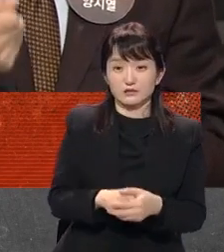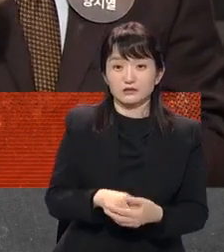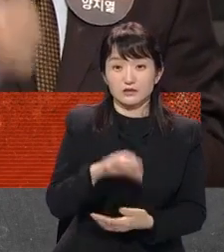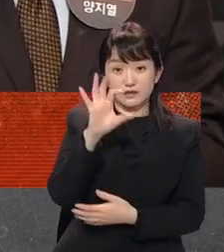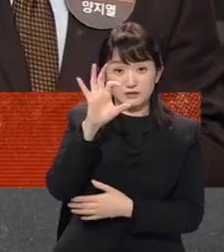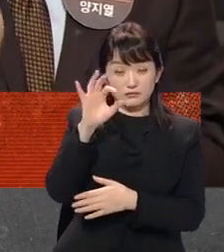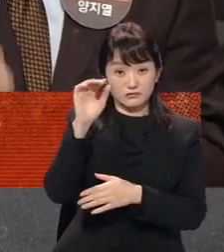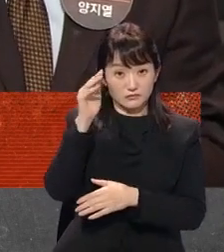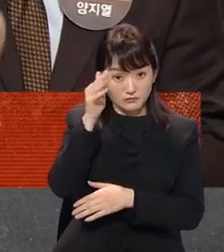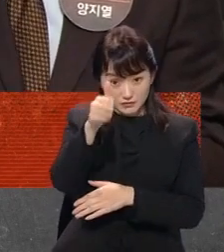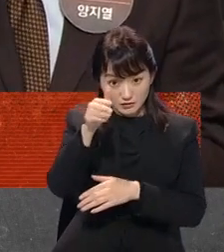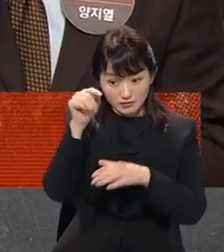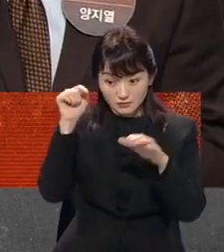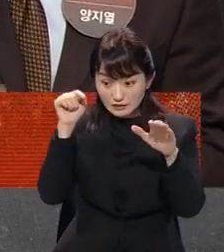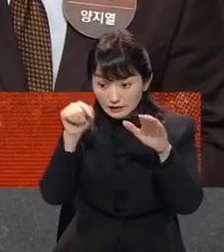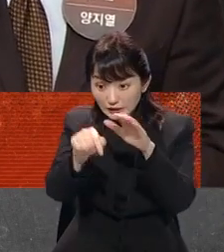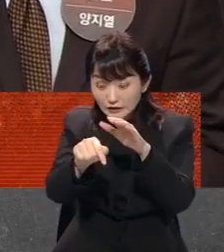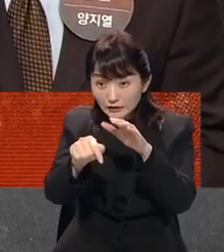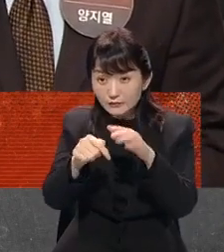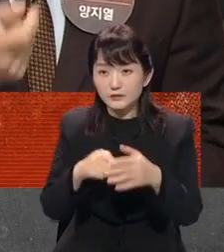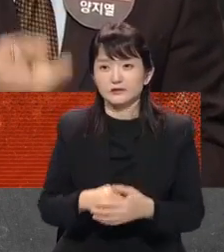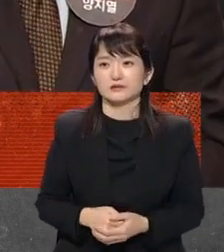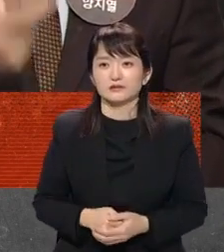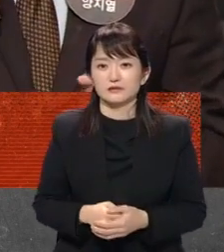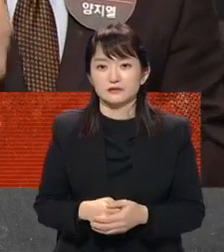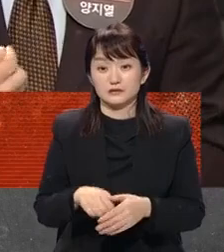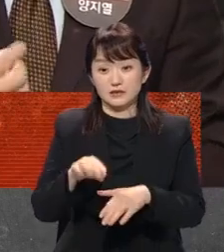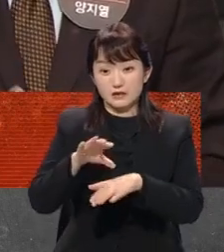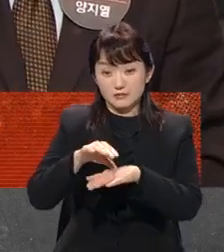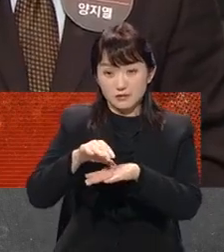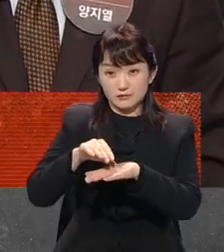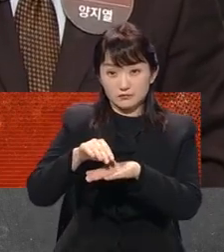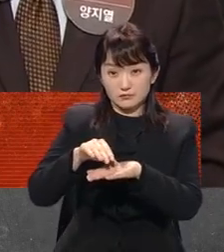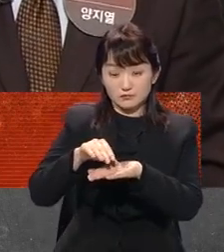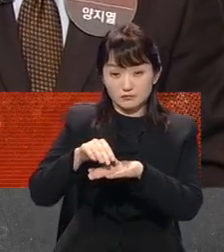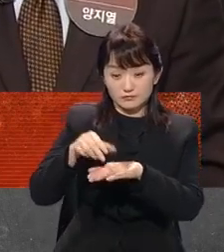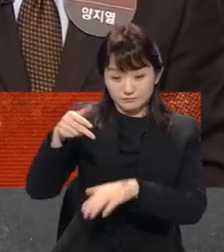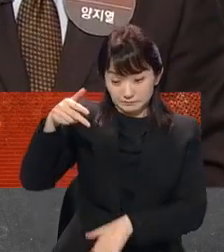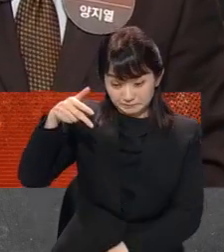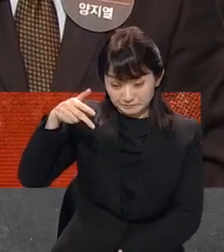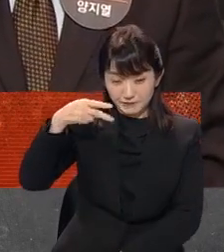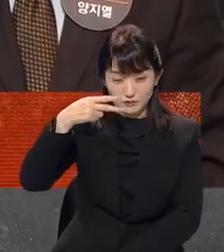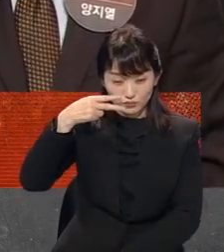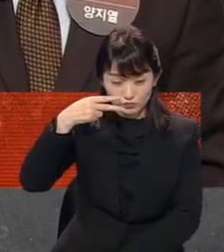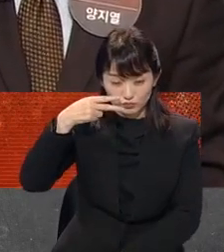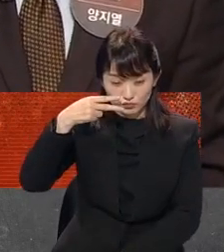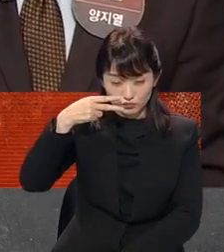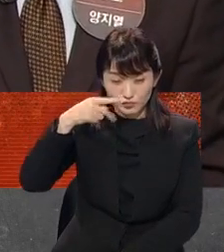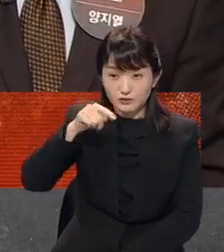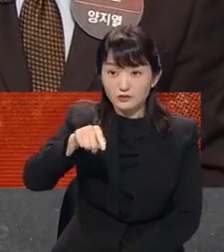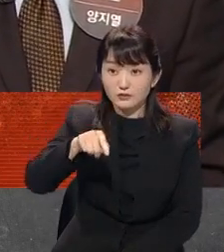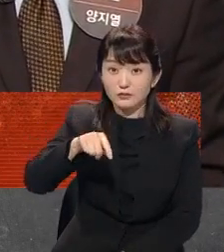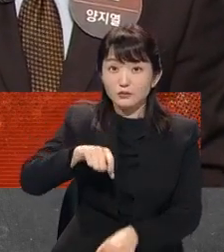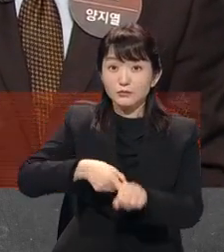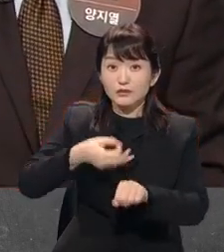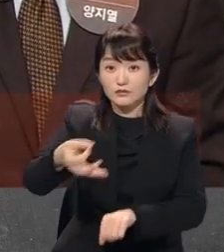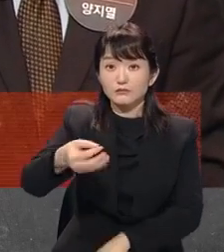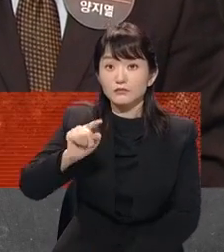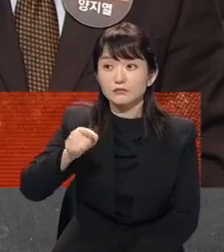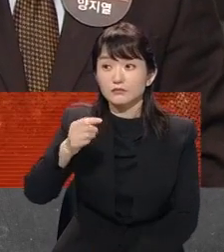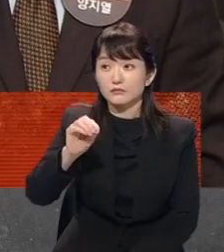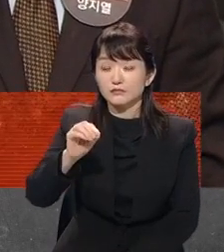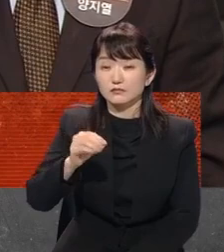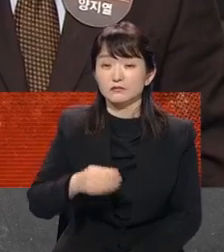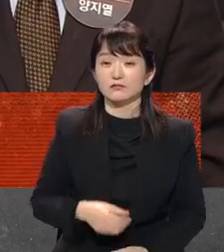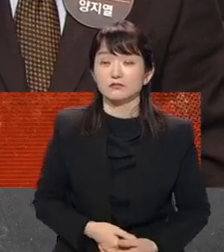고스란히 증거까지 남겨가면서 저렇게 한 거예요. 일단 이제 저희 시청자분들이 제보를 해주신 건데 저 100만 원이야 과태료입니다. 100만